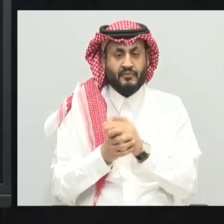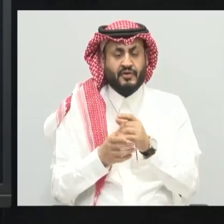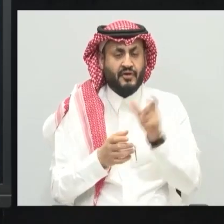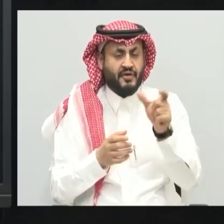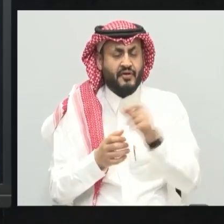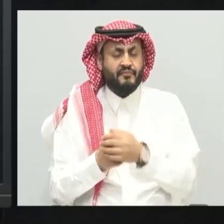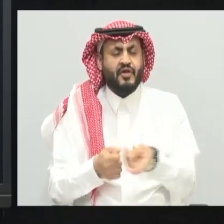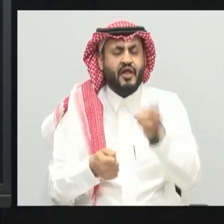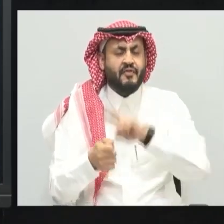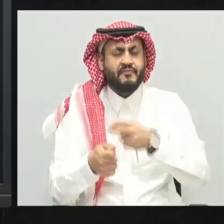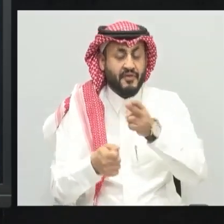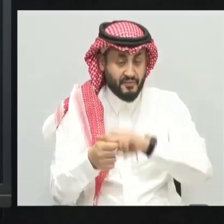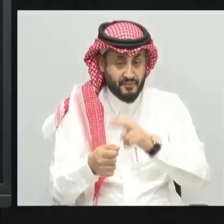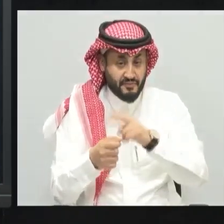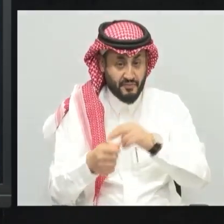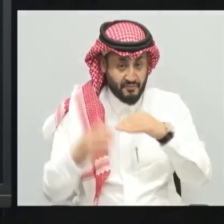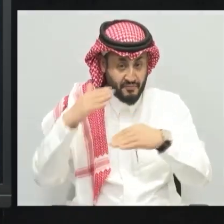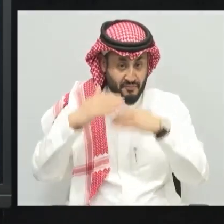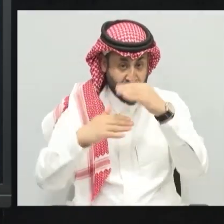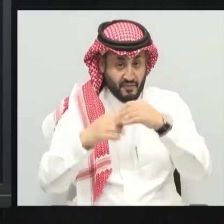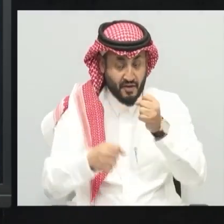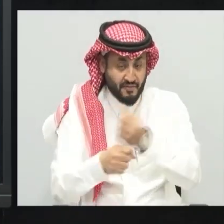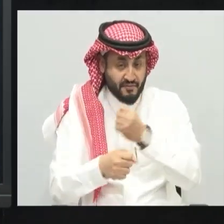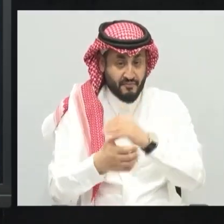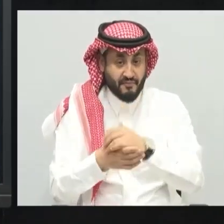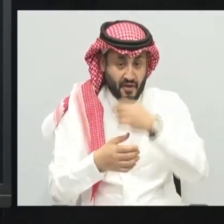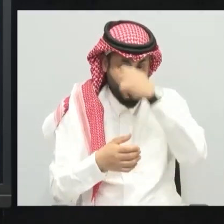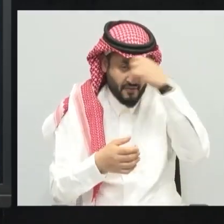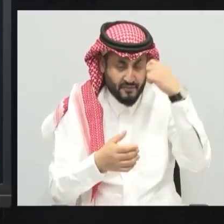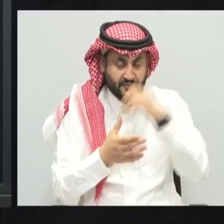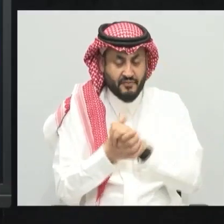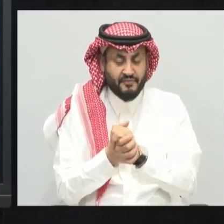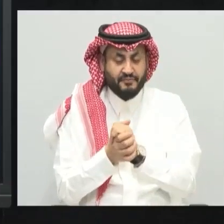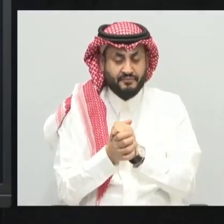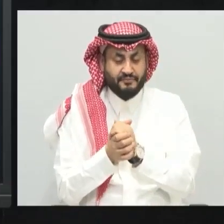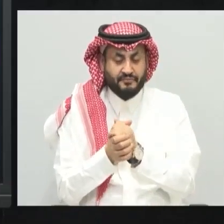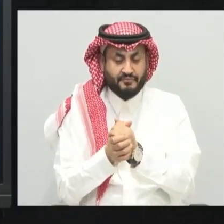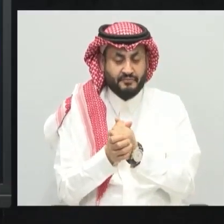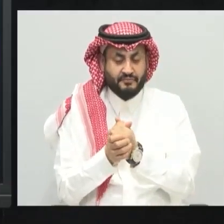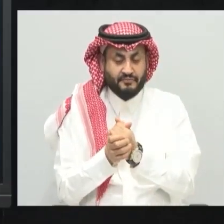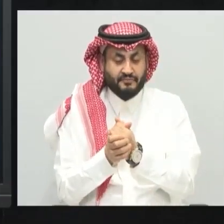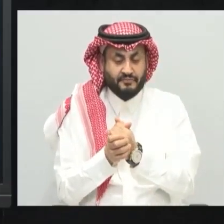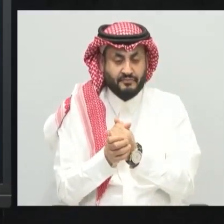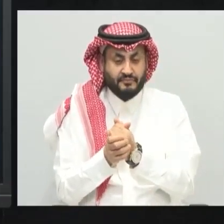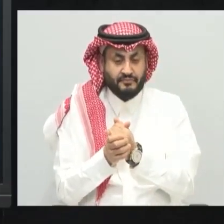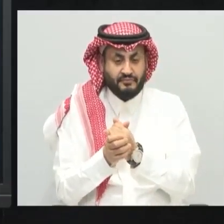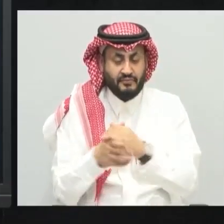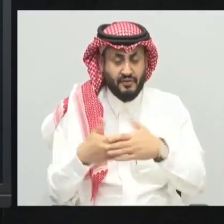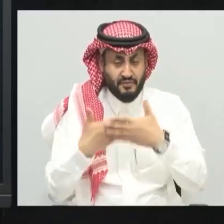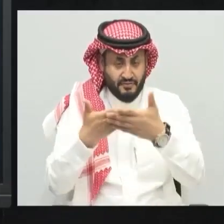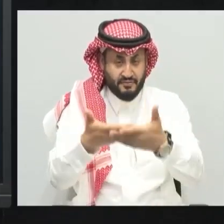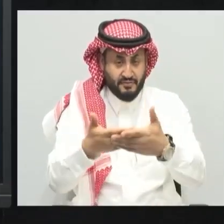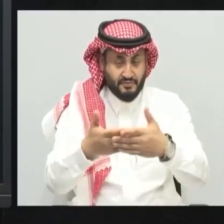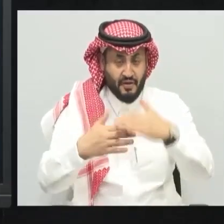ديمومه واستمرار في العمل والمثابره حتى بعد ذلك يصل الى